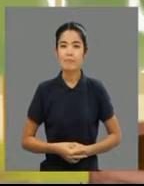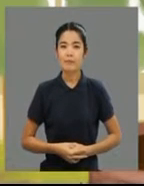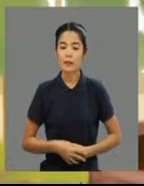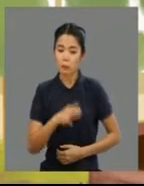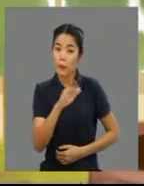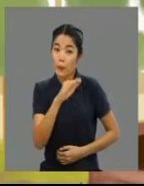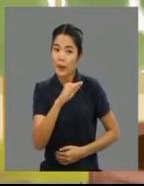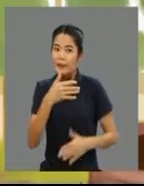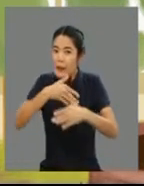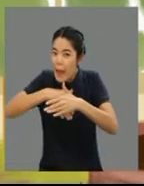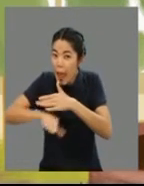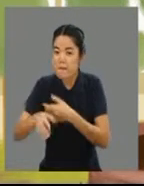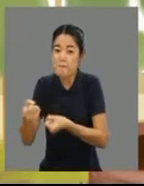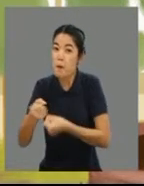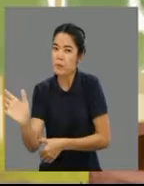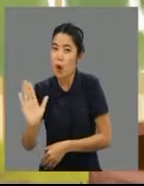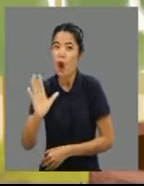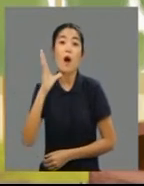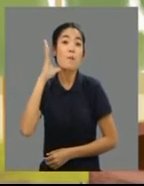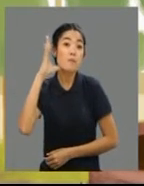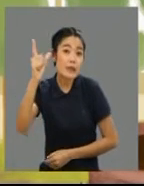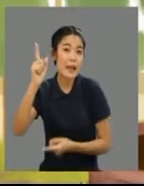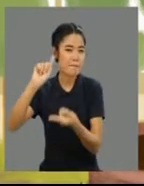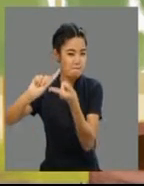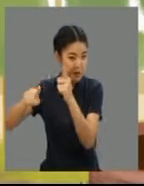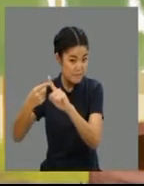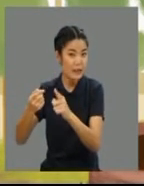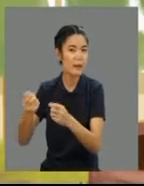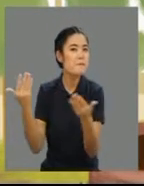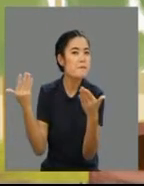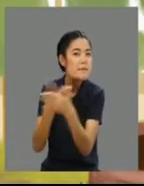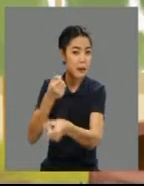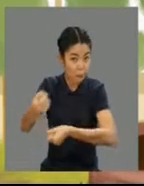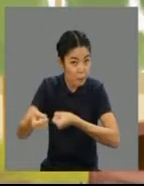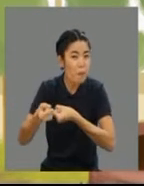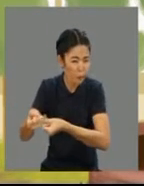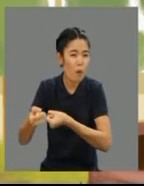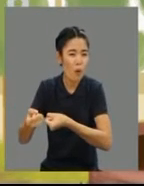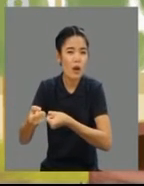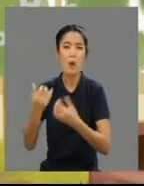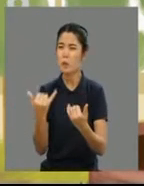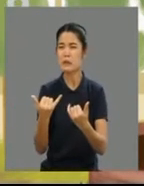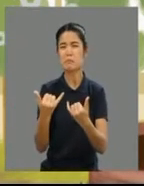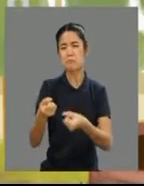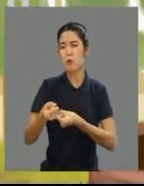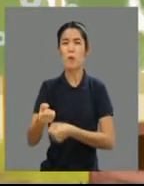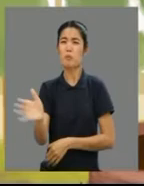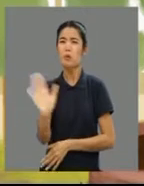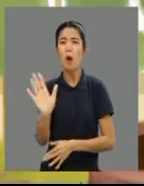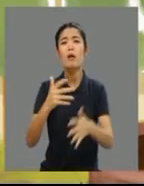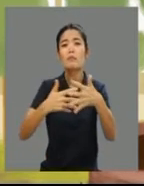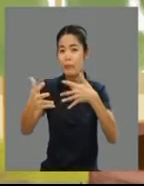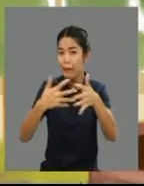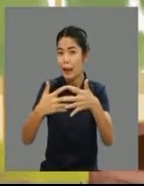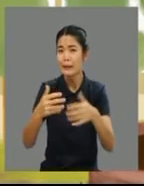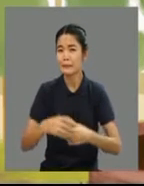นี่เราโดดเวรกันโหแถมวันพรุ่งนี้นะกลุ่มอื่นก็ต้องมาทำเวรกันอยู่แล้วว่ะไม่ทำวันเดียวไม่เป็นไรหรอก